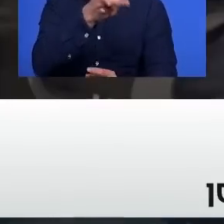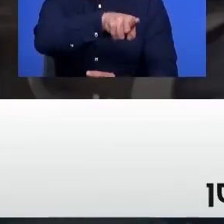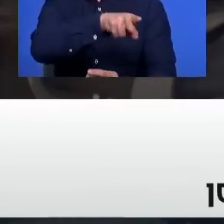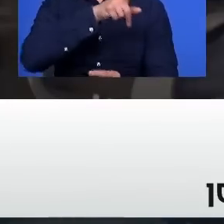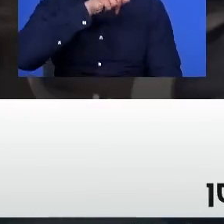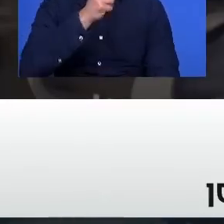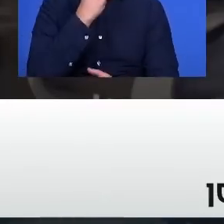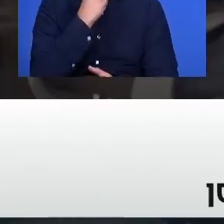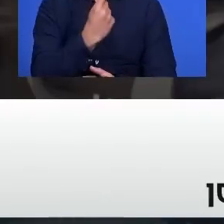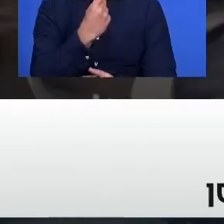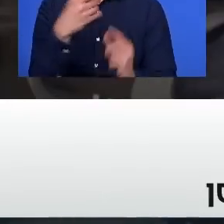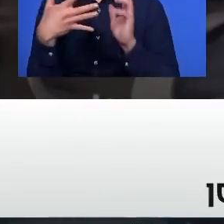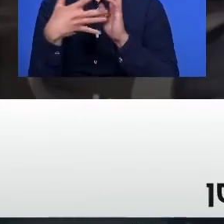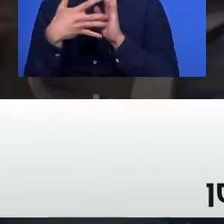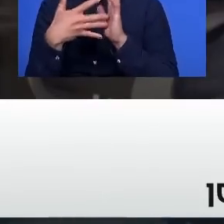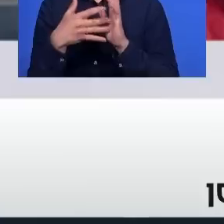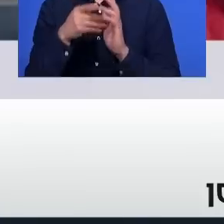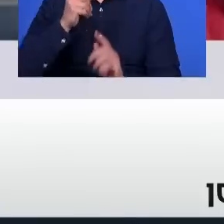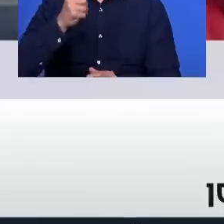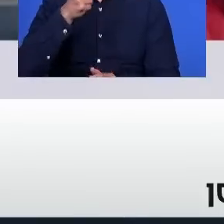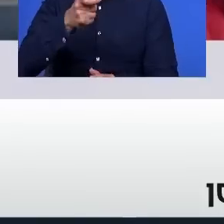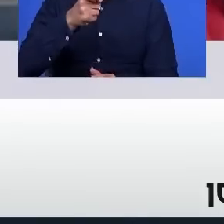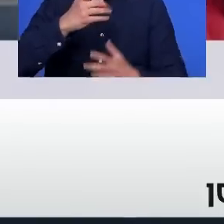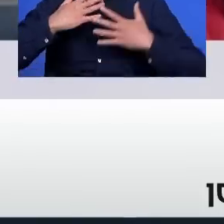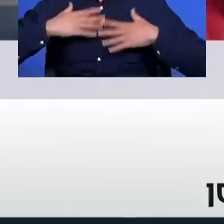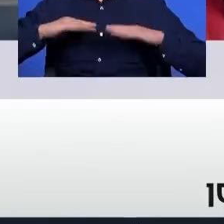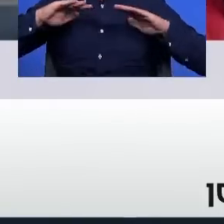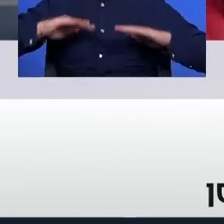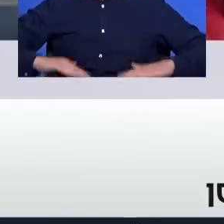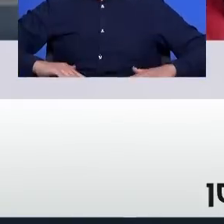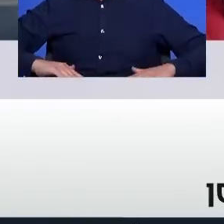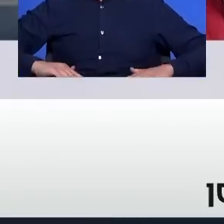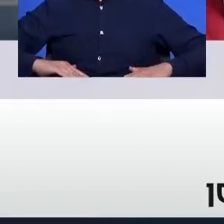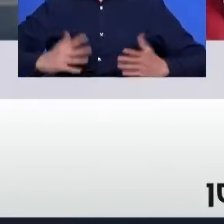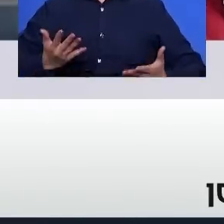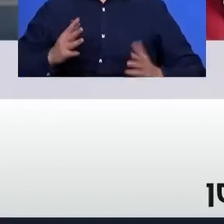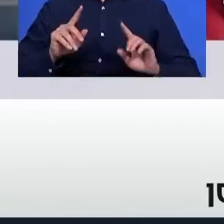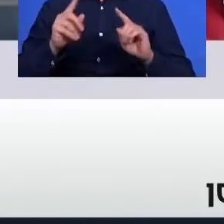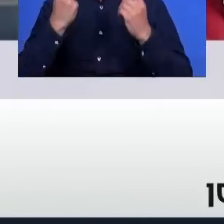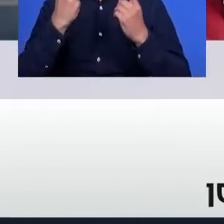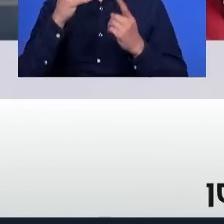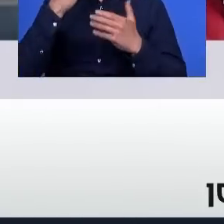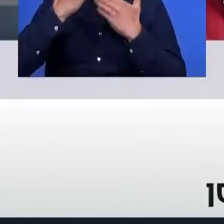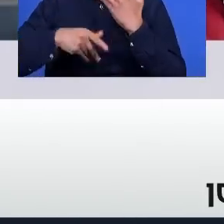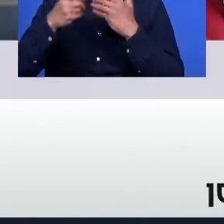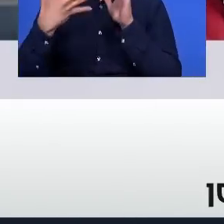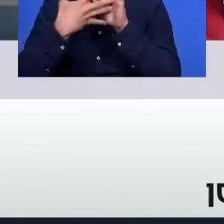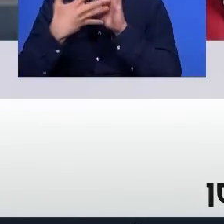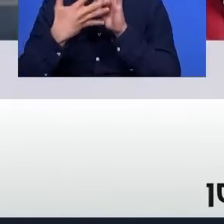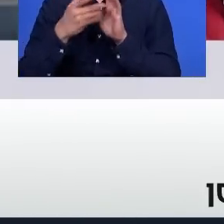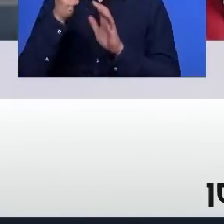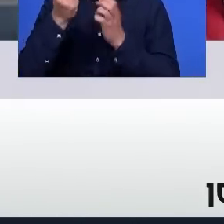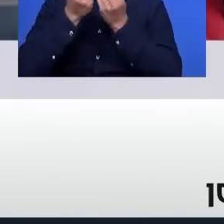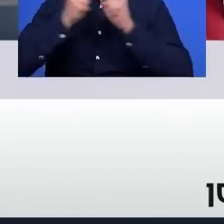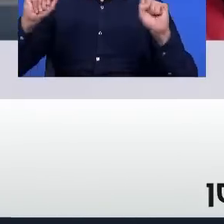טוענים היום בחקירה שהם ירו לפלג גופו התחתון. כך או כך, בסיומה של החקירה, הם שוחררו